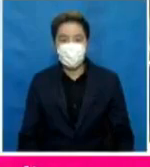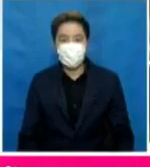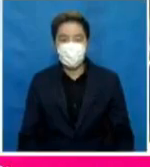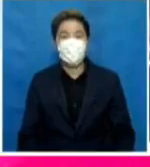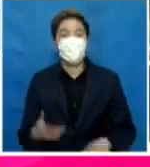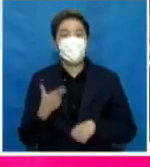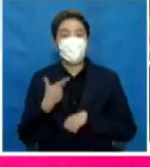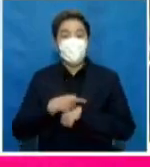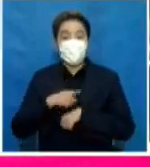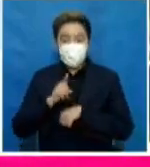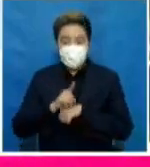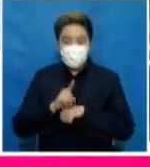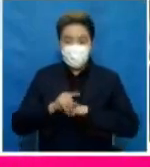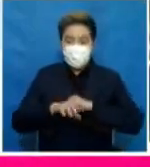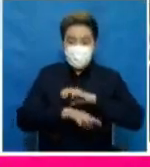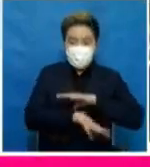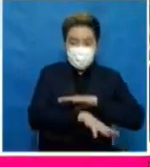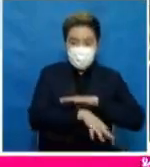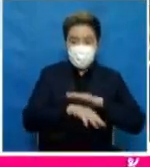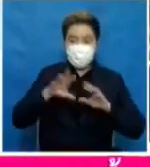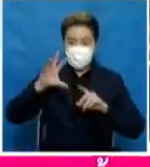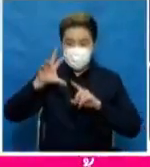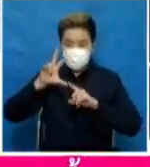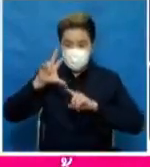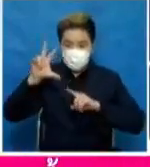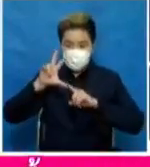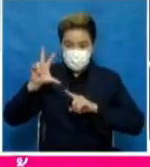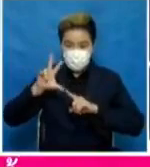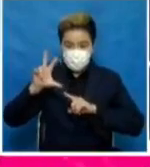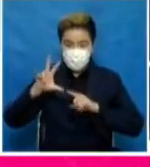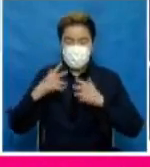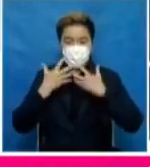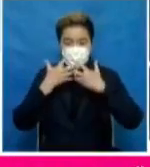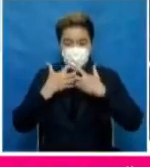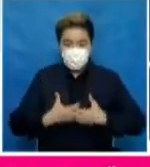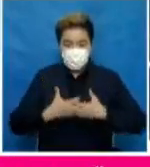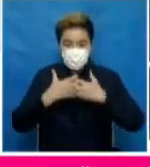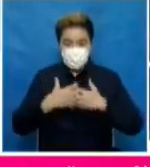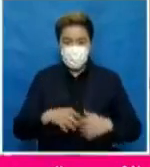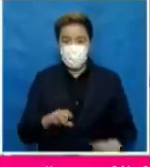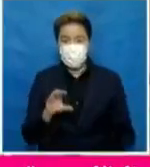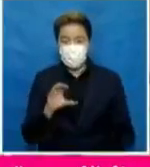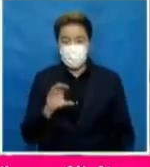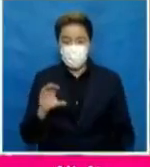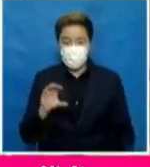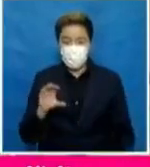ประธานกรรมการสุ่มจับลูกบอลลูกที่3ใช้กับเครื่องออกรางวัลหลักร้อย